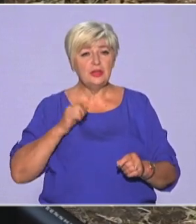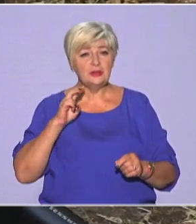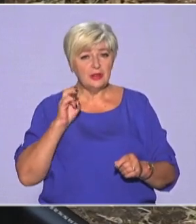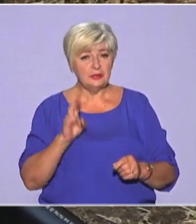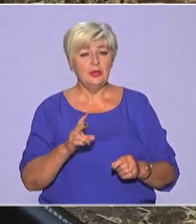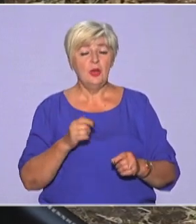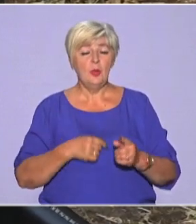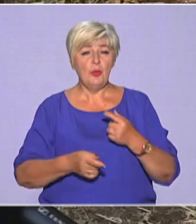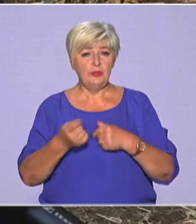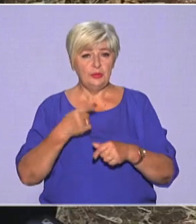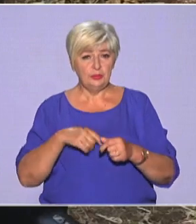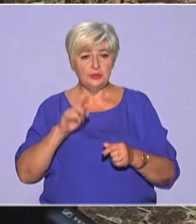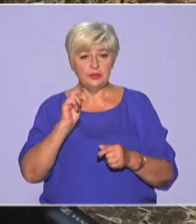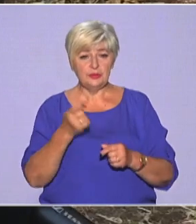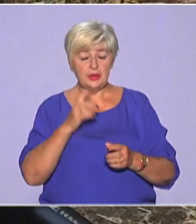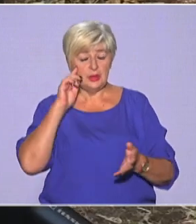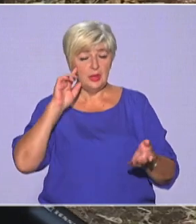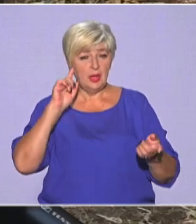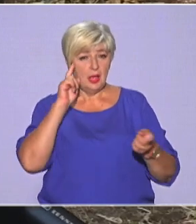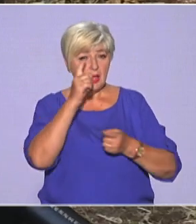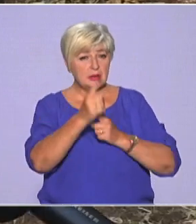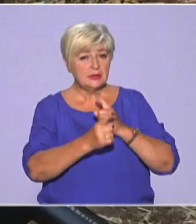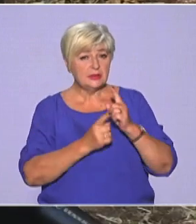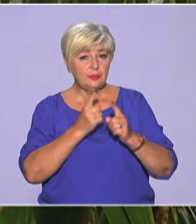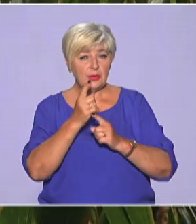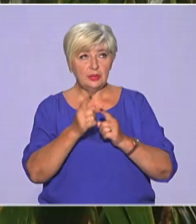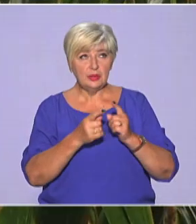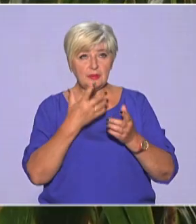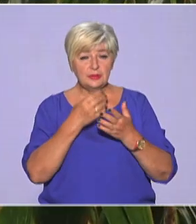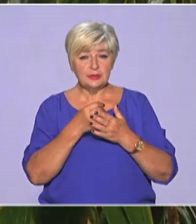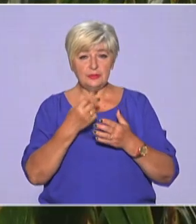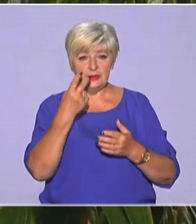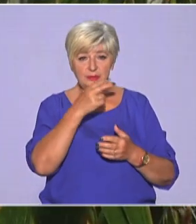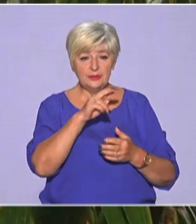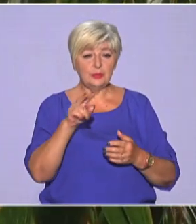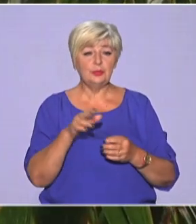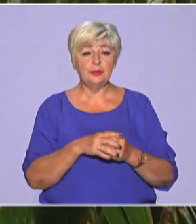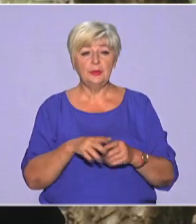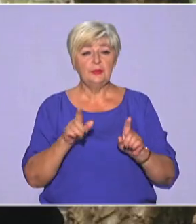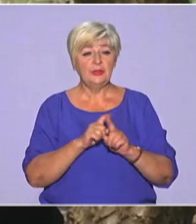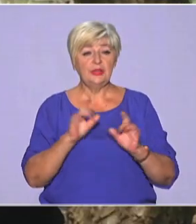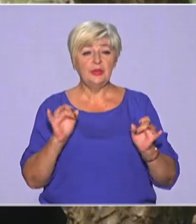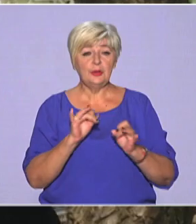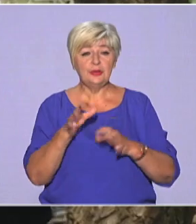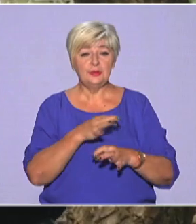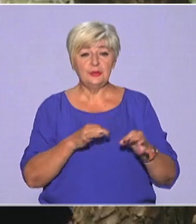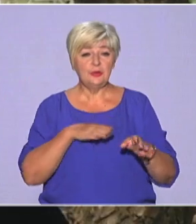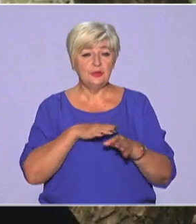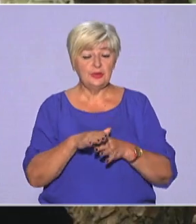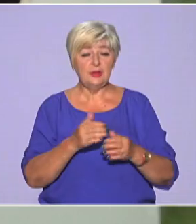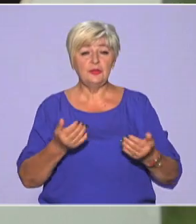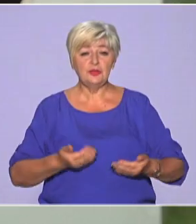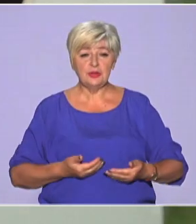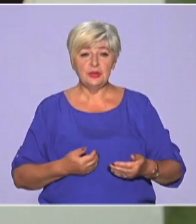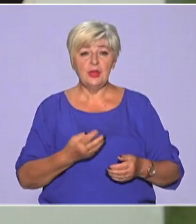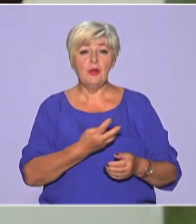він трошки змінив свій, скажімо так, вектор зору. Ось такі цікаві та корисні проєкти втілюють у життя волонтери. До